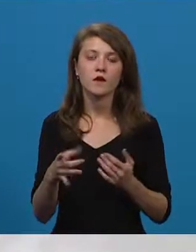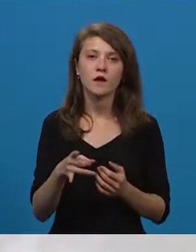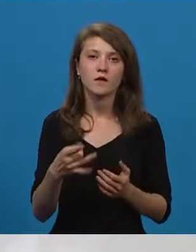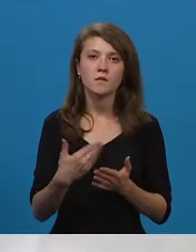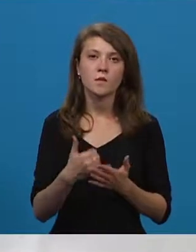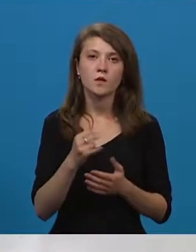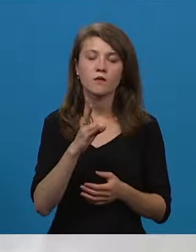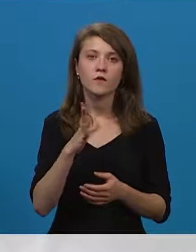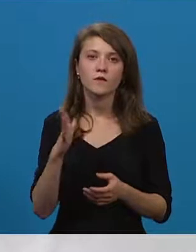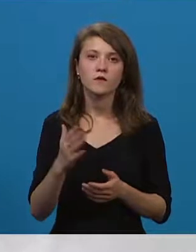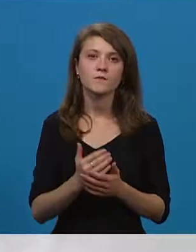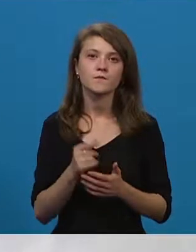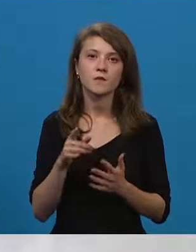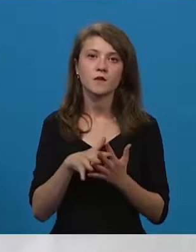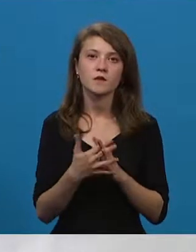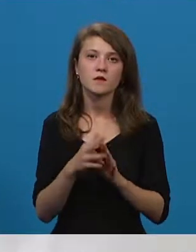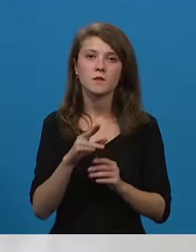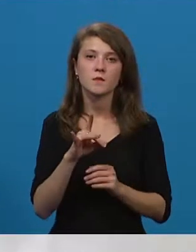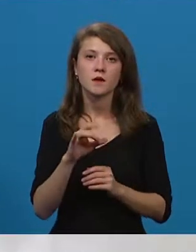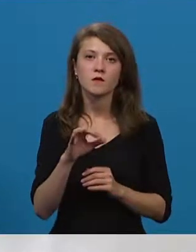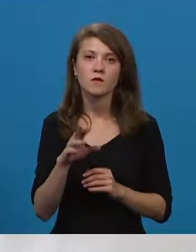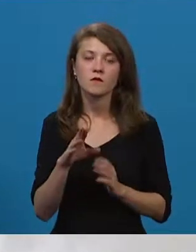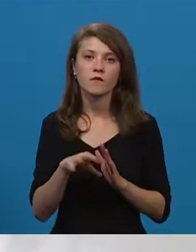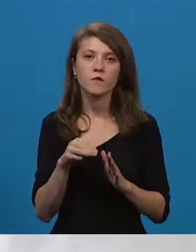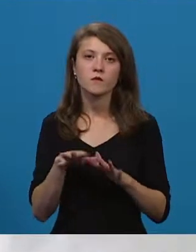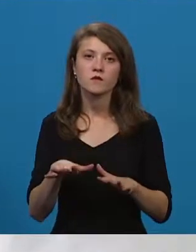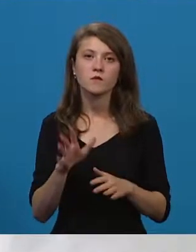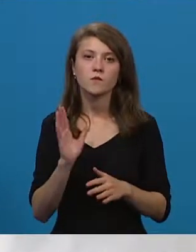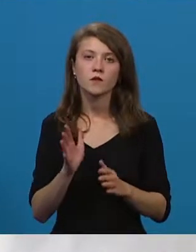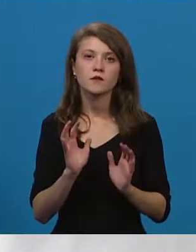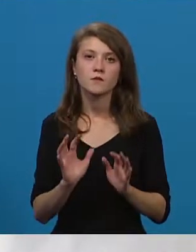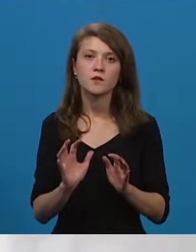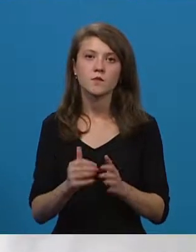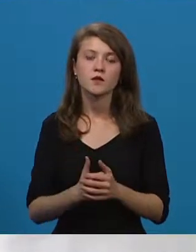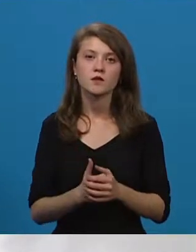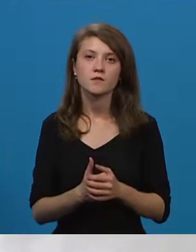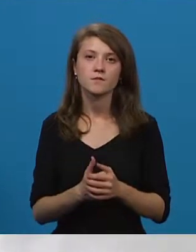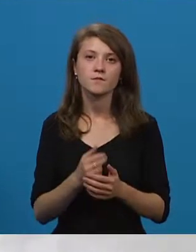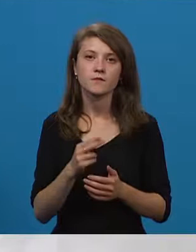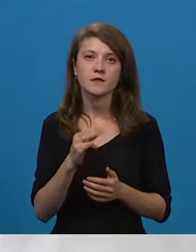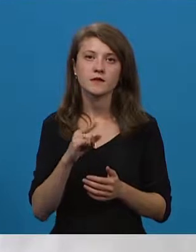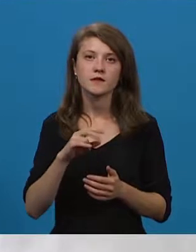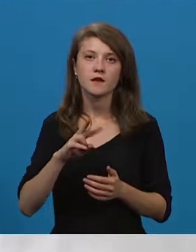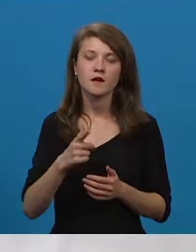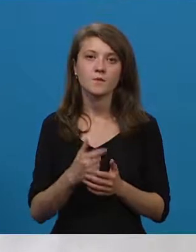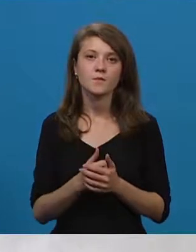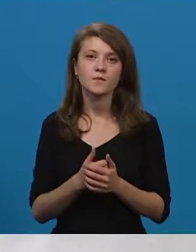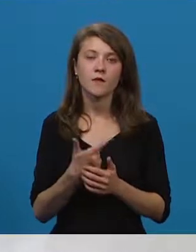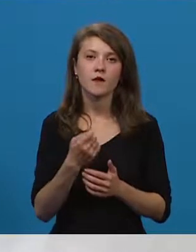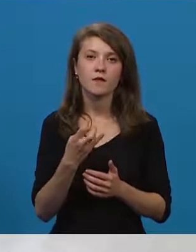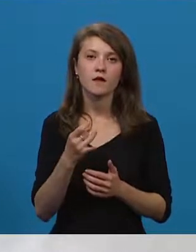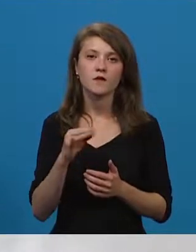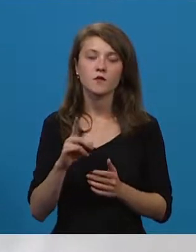у Новоград-Волинську, там село Приход, виборча дільниця буде забезпечена дизель-генератором для того, щоб